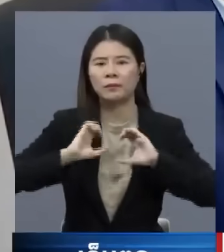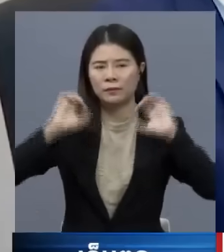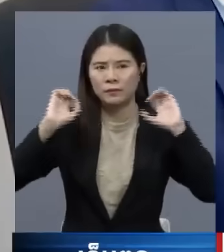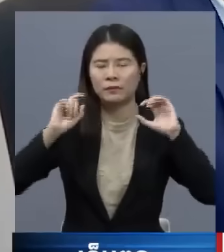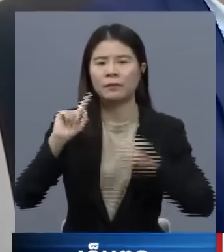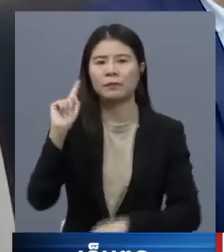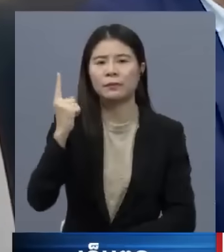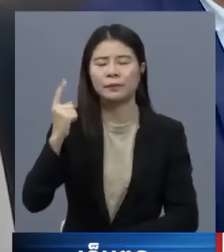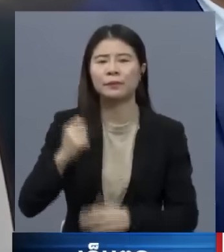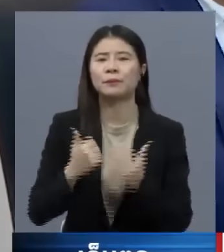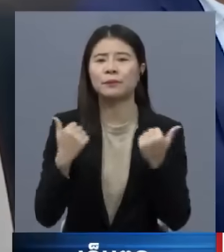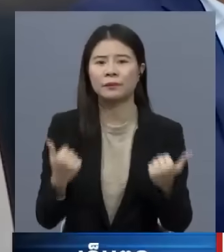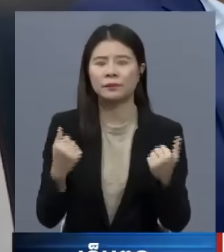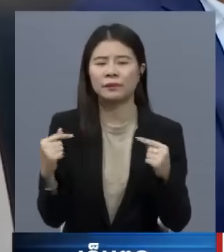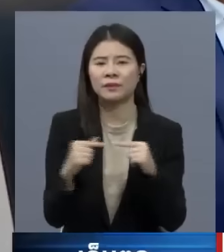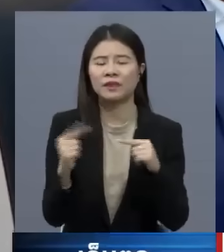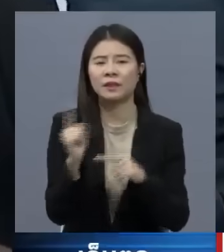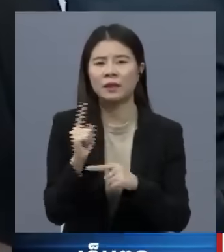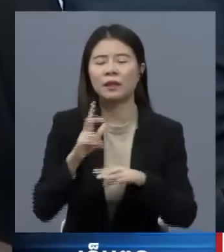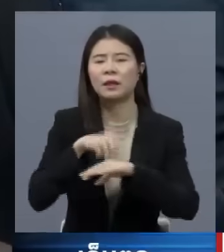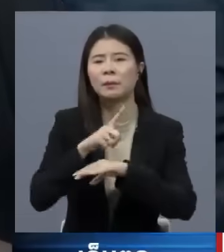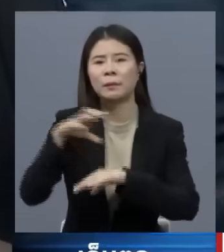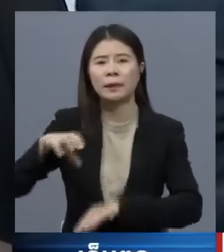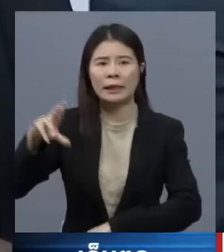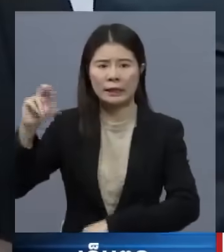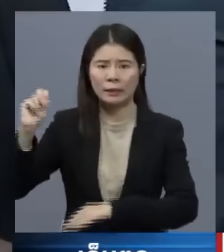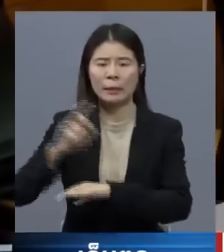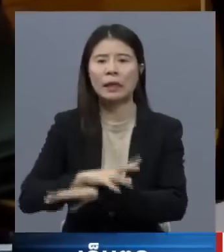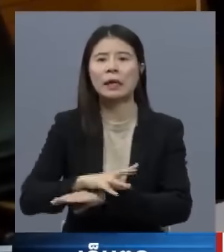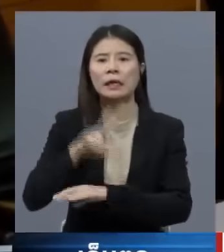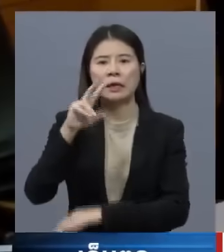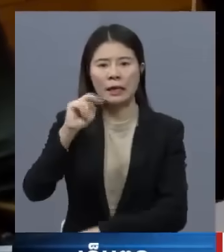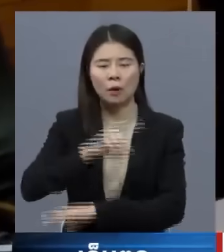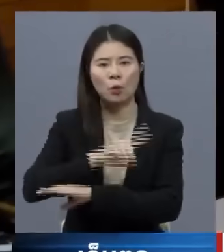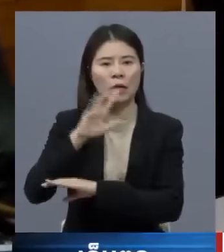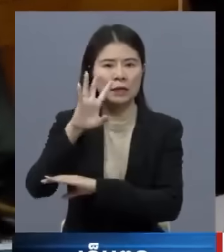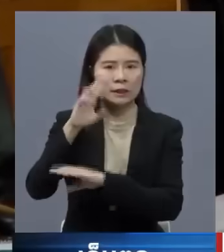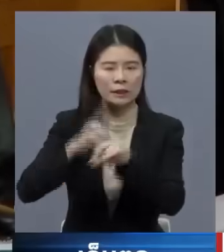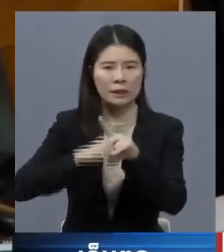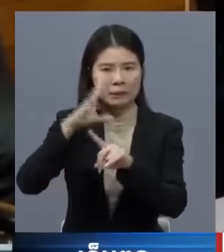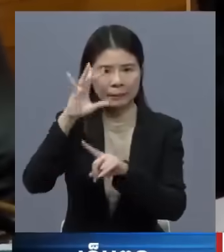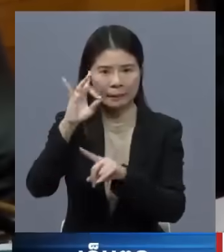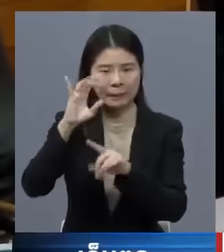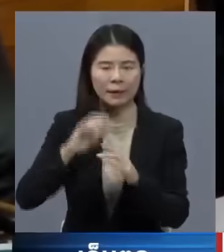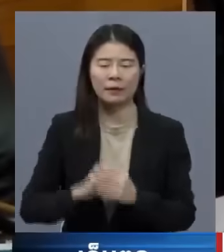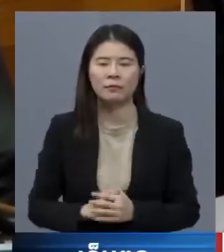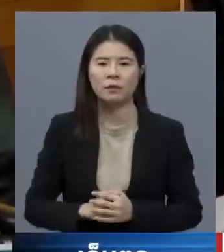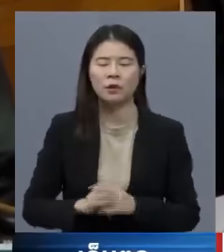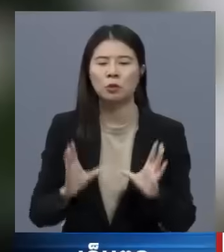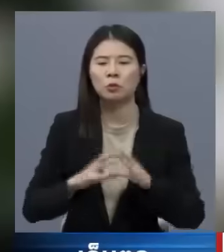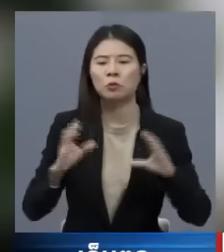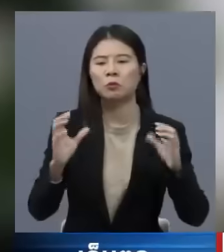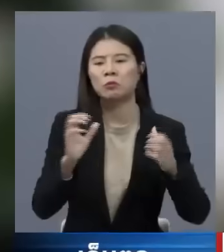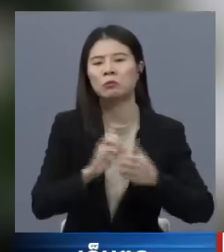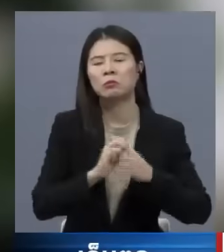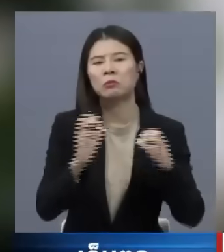ใหม่อย่างล่าสุดที่อาจารย์วันนอก็นัดโหวตนายกรอบต่อไป4สิงหาคมนี้เพราะฉะนั้นฉากการเมืองการจับขั้ว